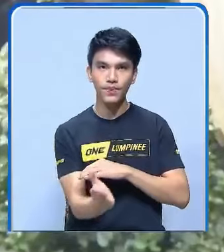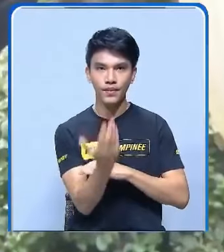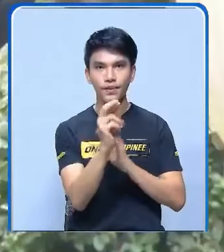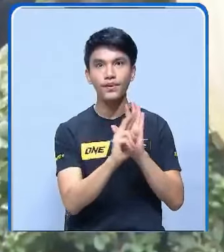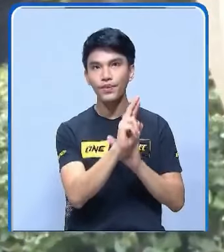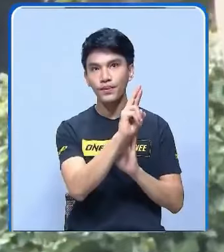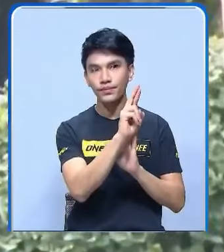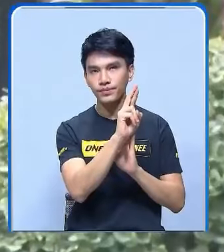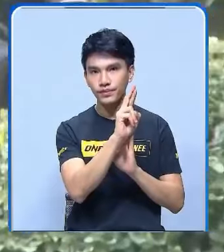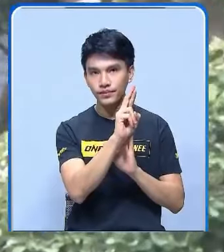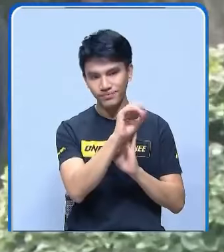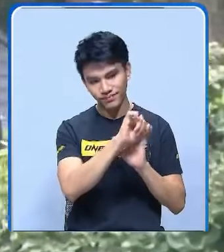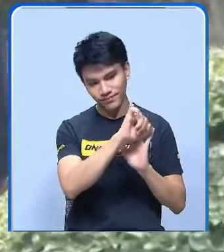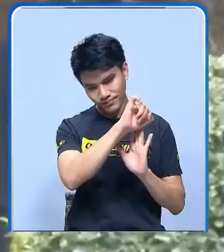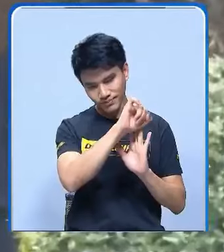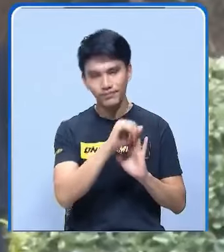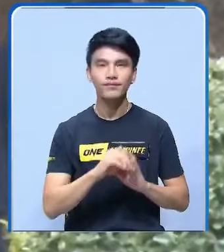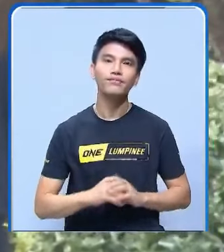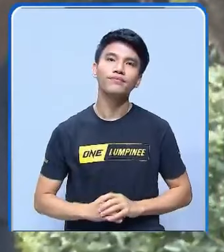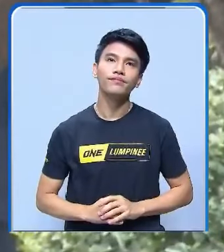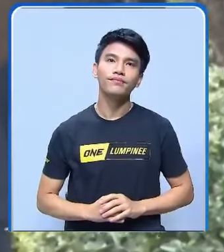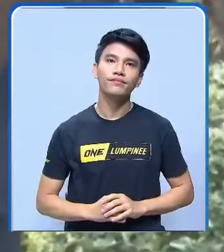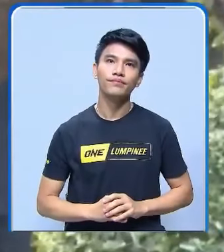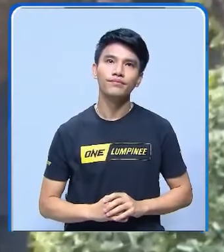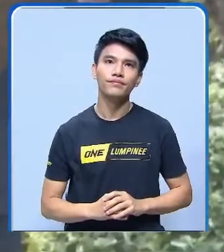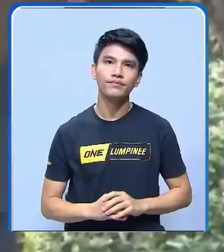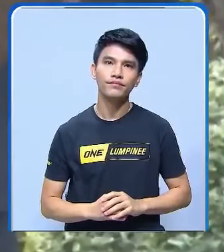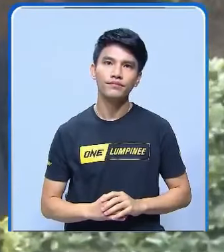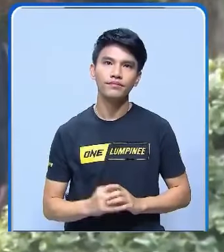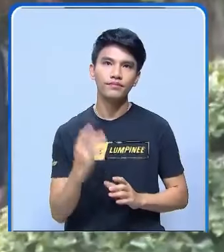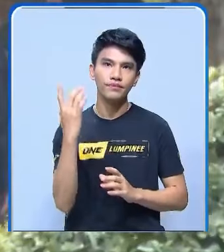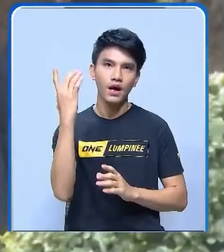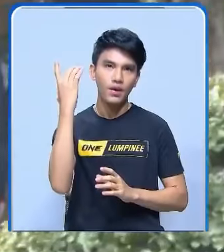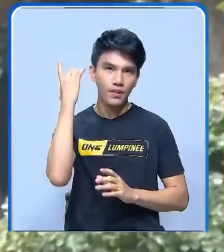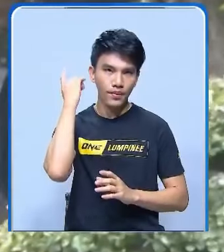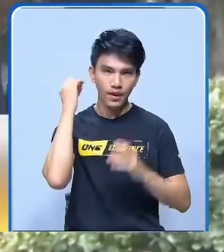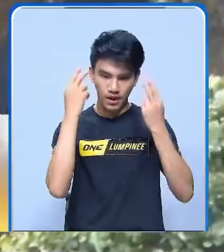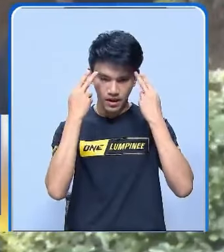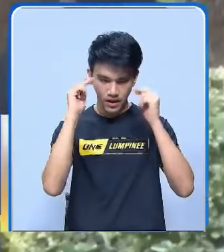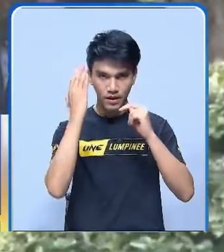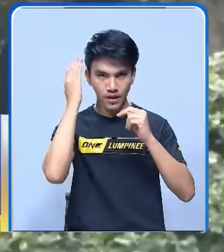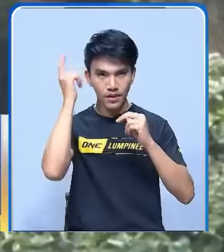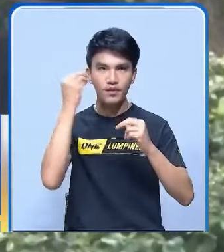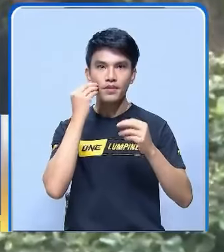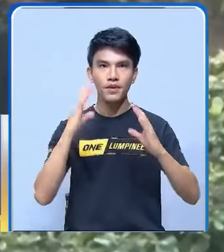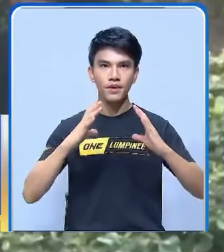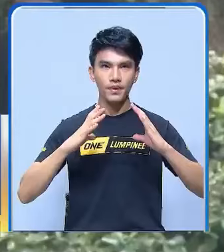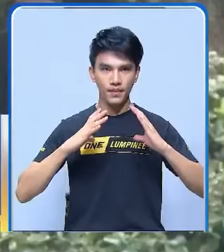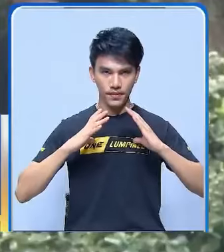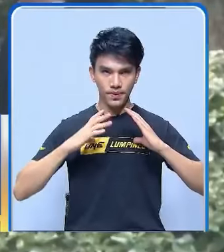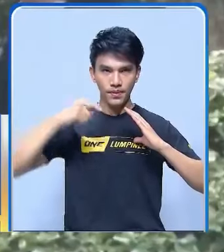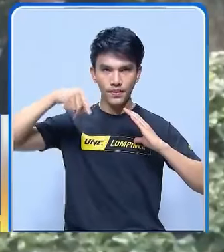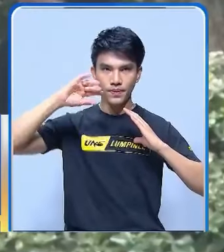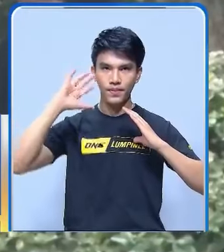ขสันต์ วันนี้เนี่ยไปเชียงใหม ่ค่ะไปเชียงรายเชียงใหม่เลยแต่ว่าเมื่อวานที่ผ่านมานะคุณผู้ชมนายกอุ๊งอิ๊งก็เข้าบ้านพักพิษณุโลกค่ะซึ่งเป็นบ้